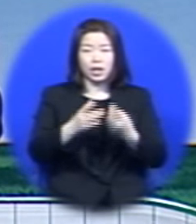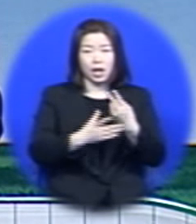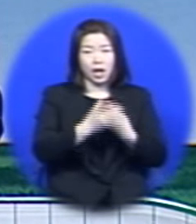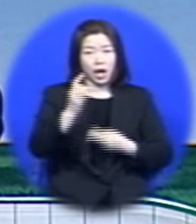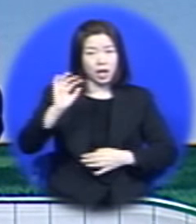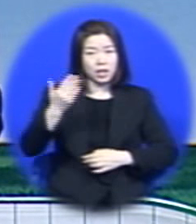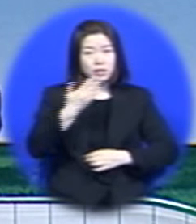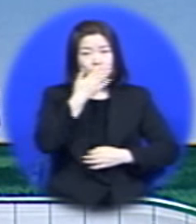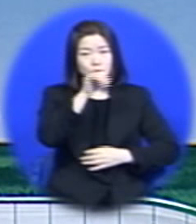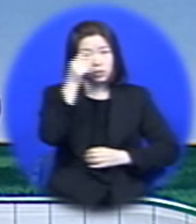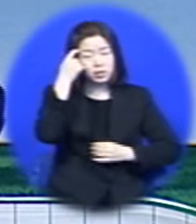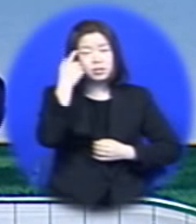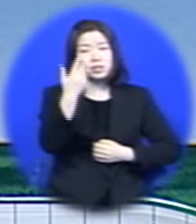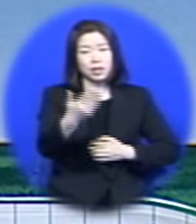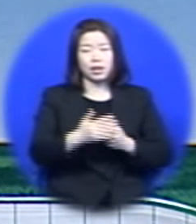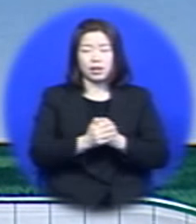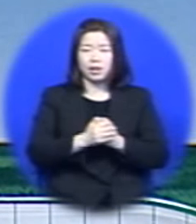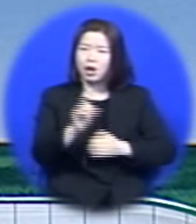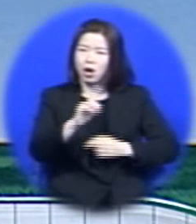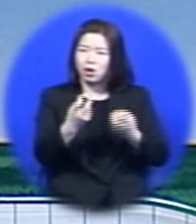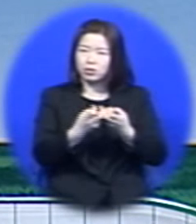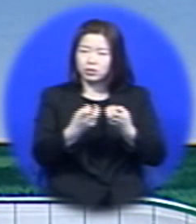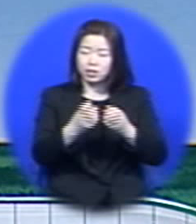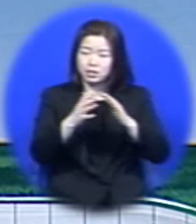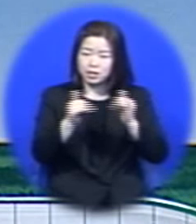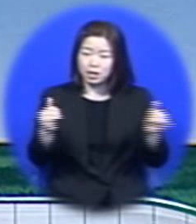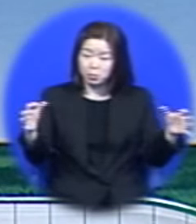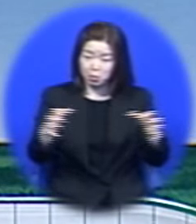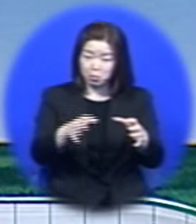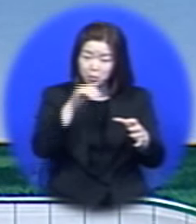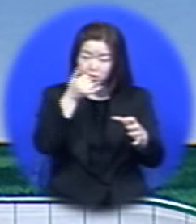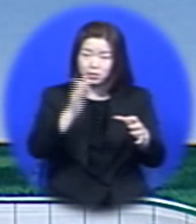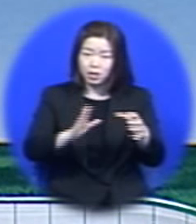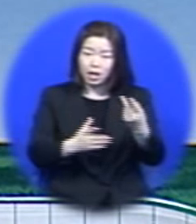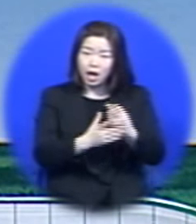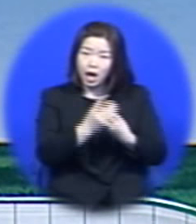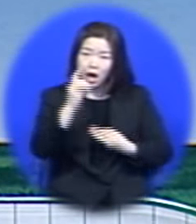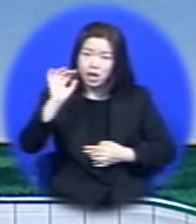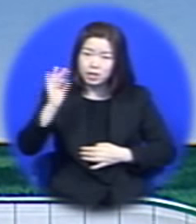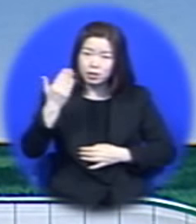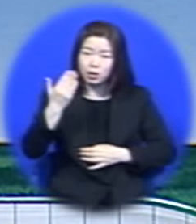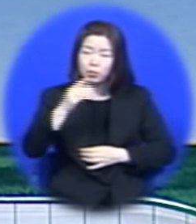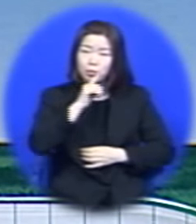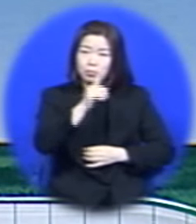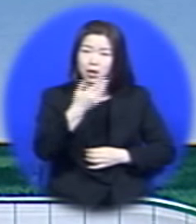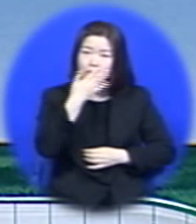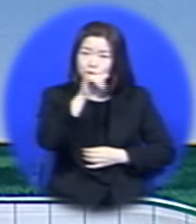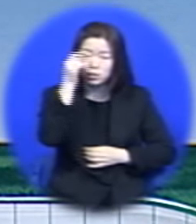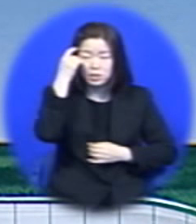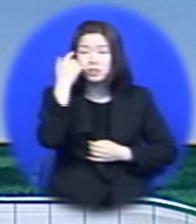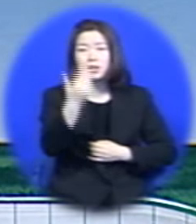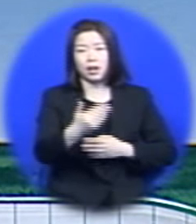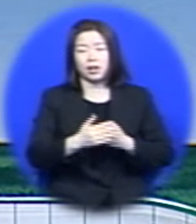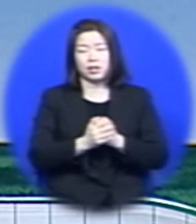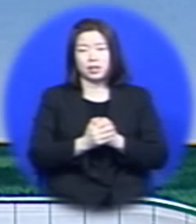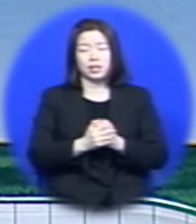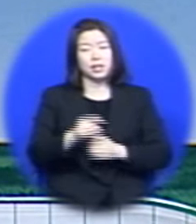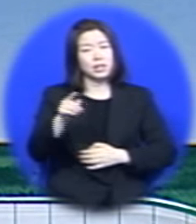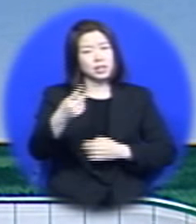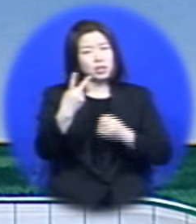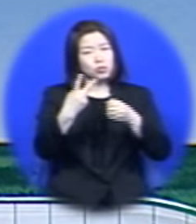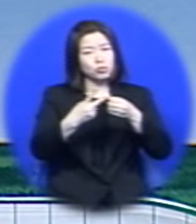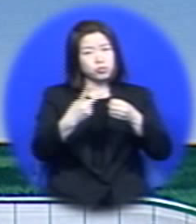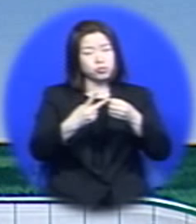있나? 어떻게 사람들이 이렇게 모여 있는데 어떻게 하나 되라고만 하나? 이두 가지 생각이 제